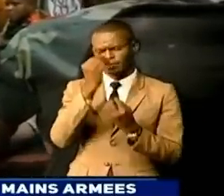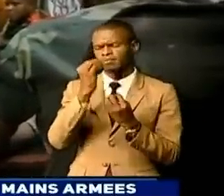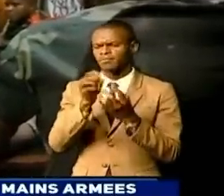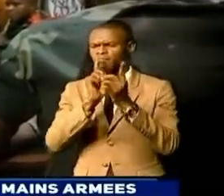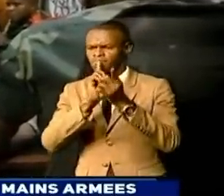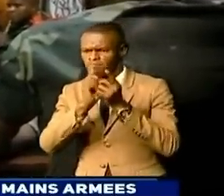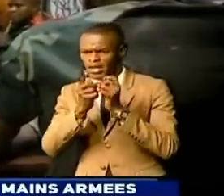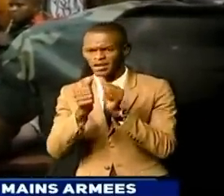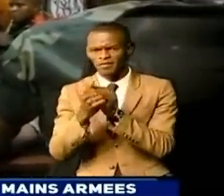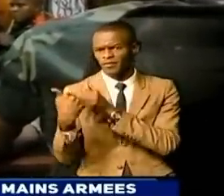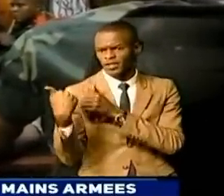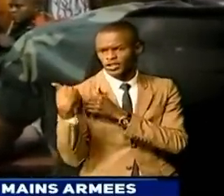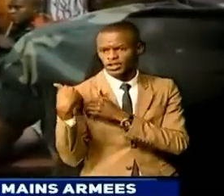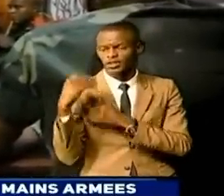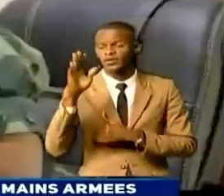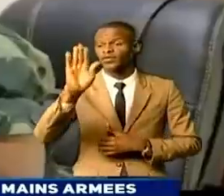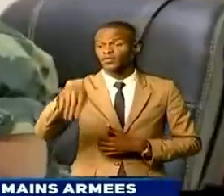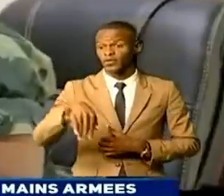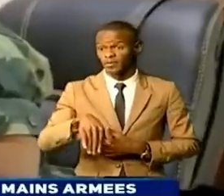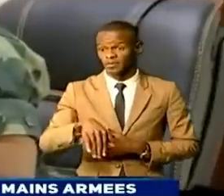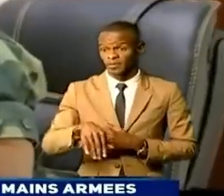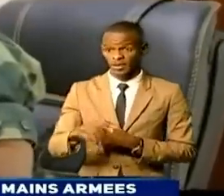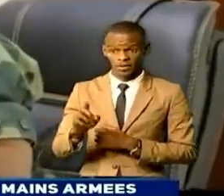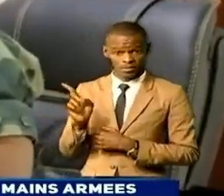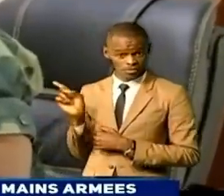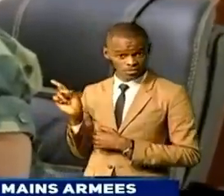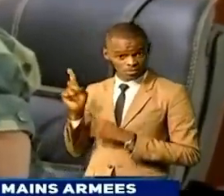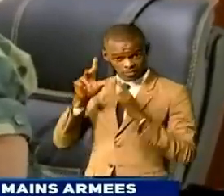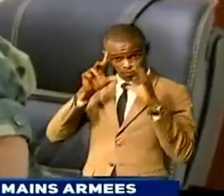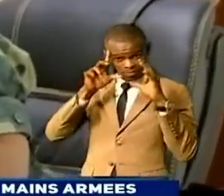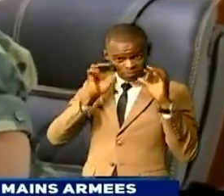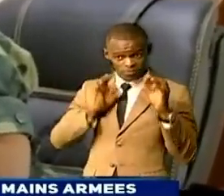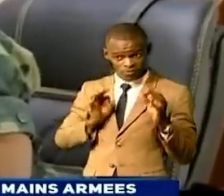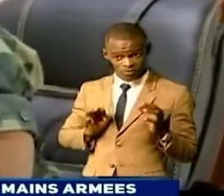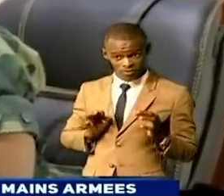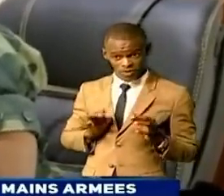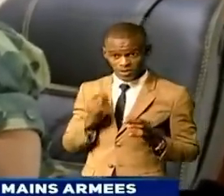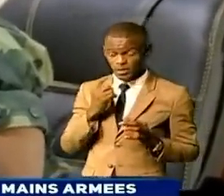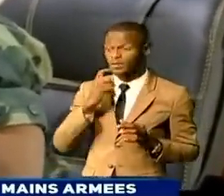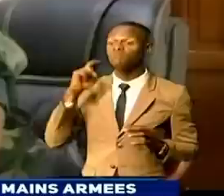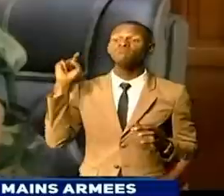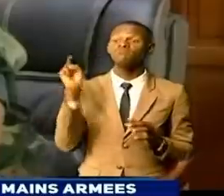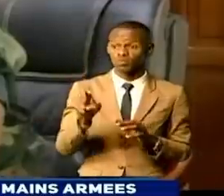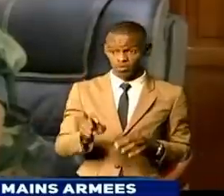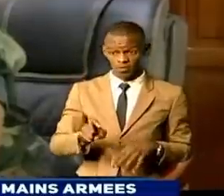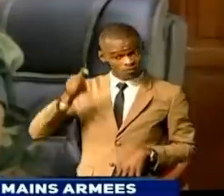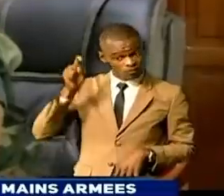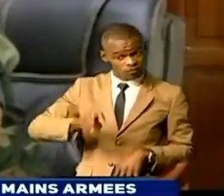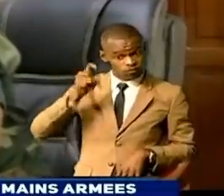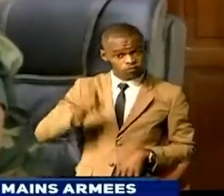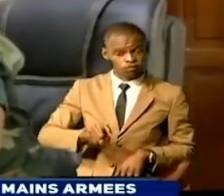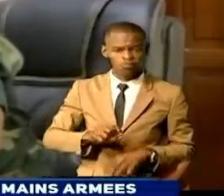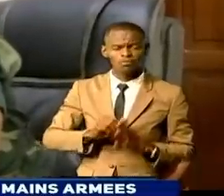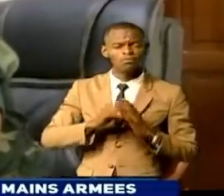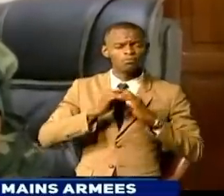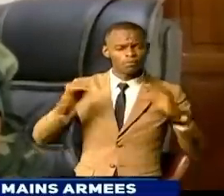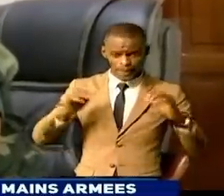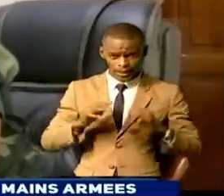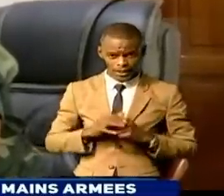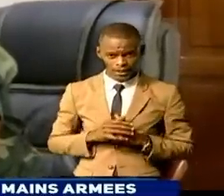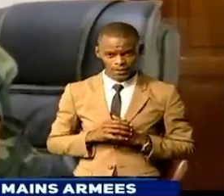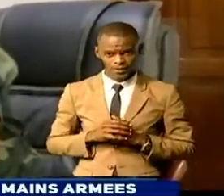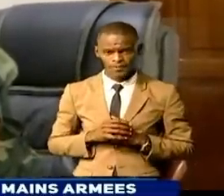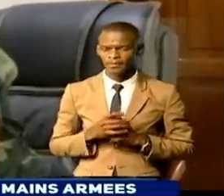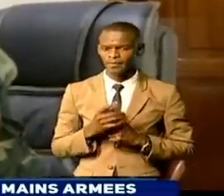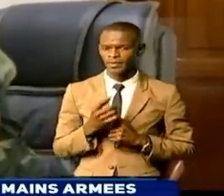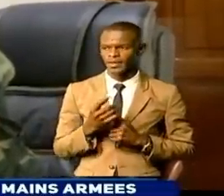l'engagement du président de la République à restaurer la paix sur toute l'étendue de l'Ituri dans une approche globale. Donc nous avons deux dimensions comme